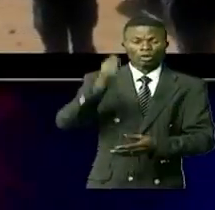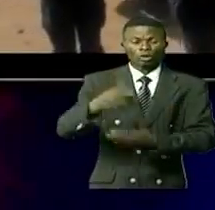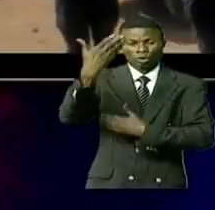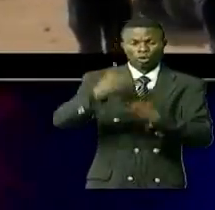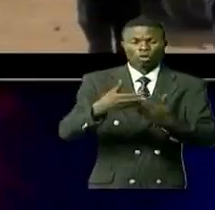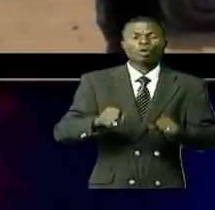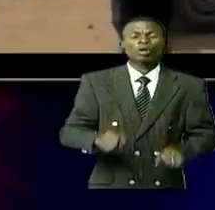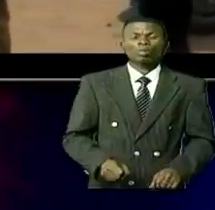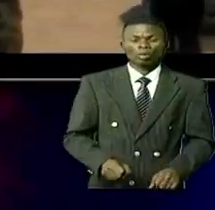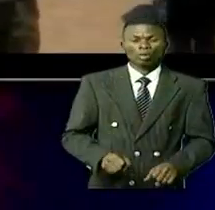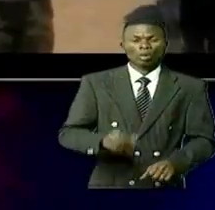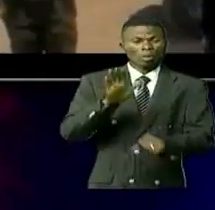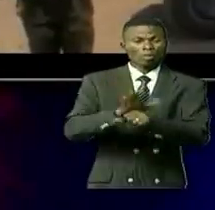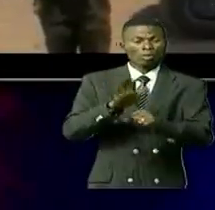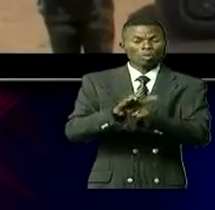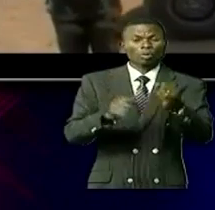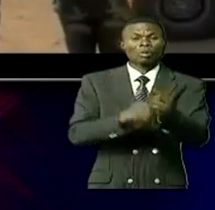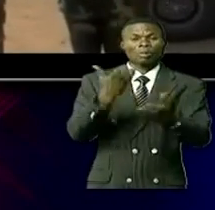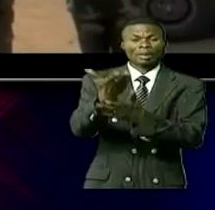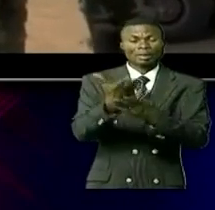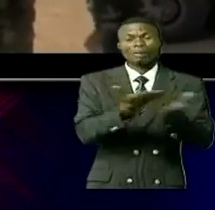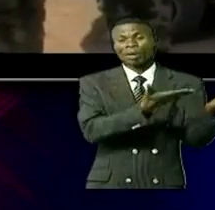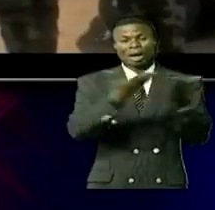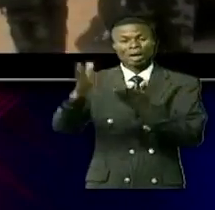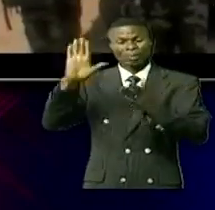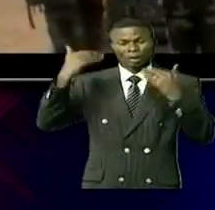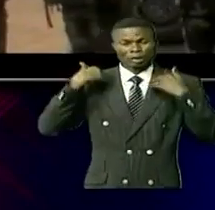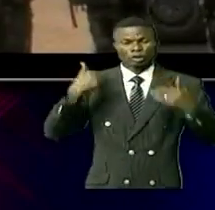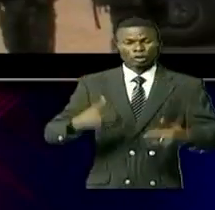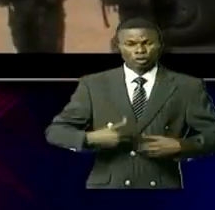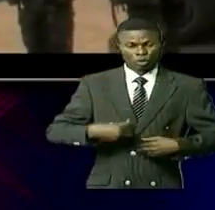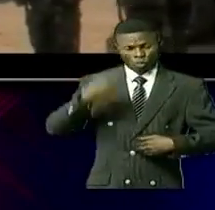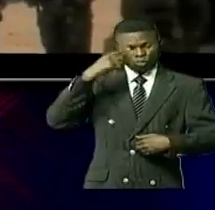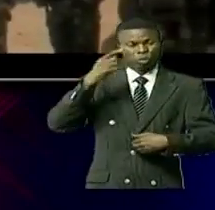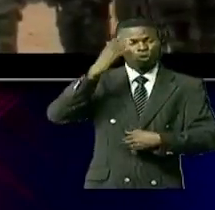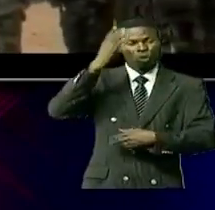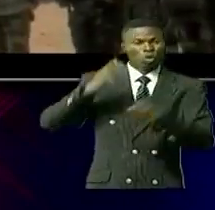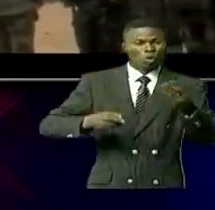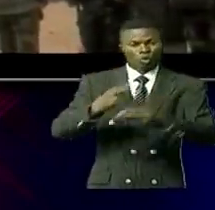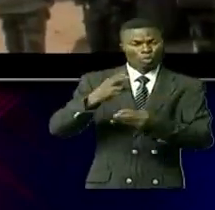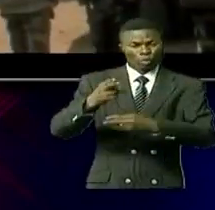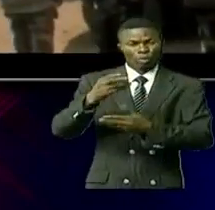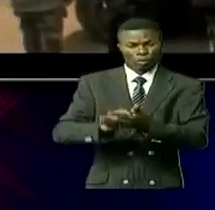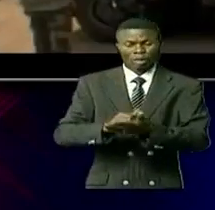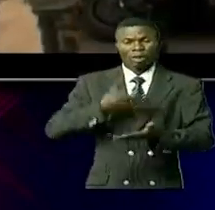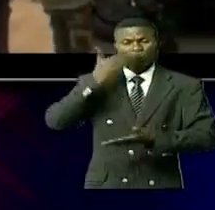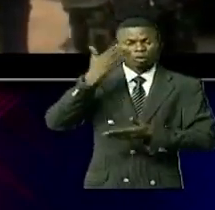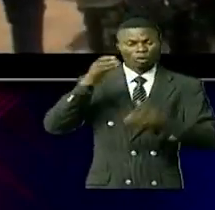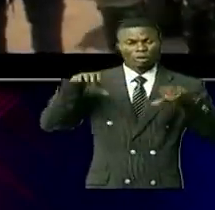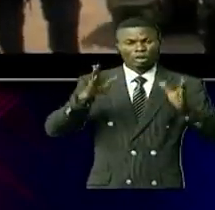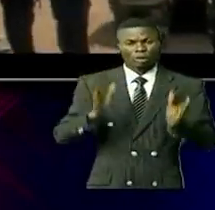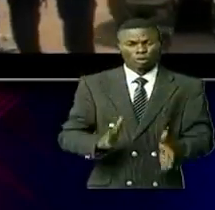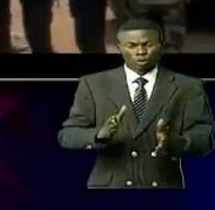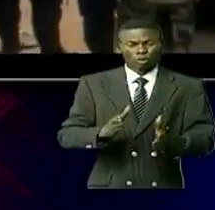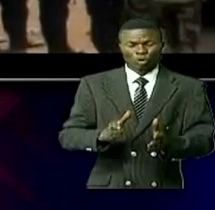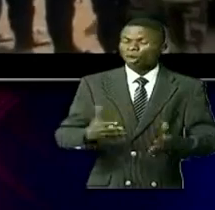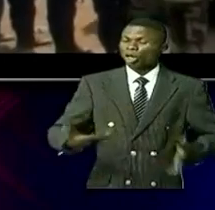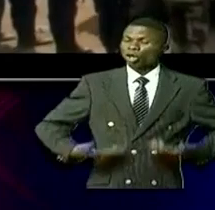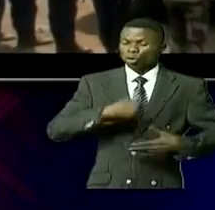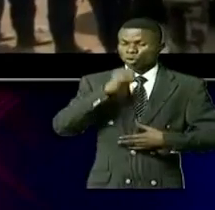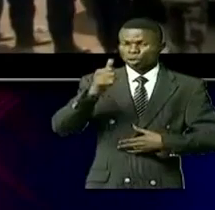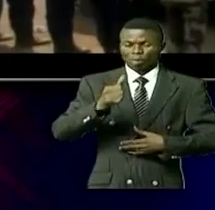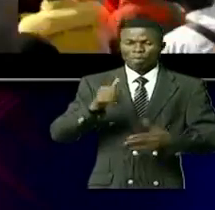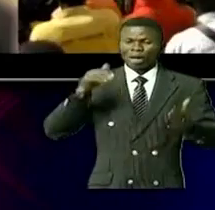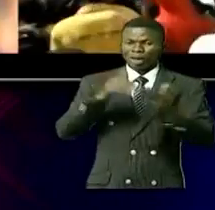réclamé par une foule spontanée à la petite barrière. Un événement qui illustre l'état d'esprit de Congolais face à l'agression rwandaise.